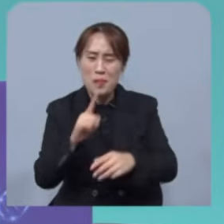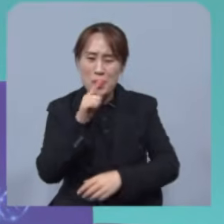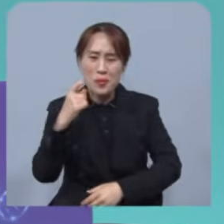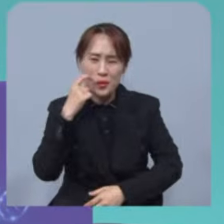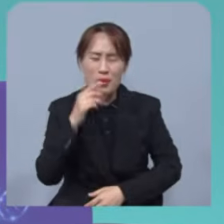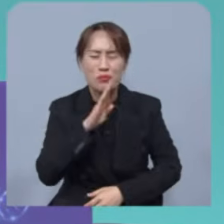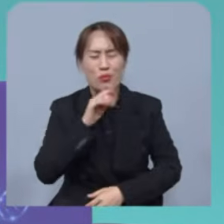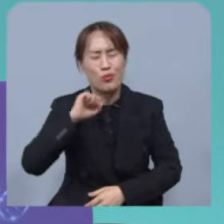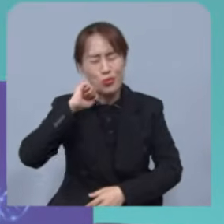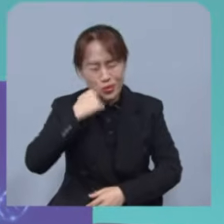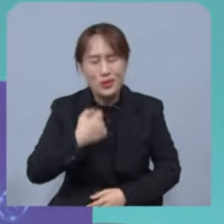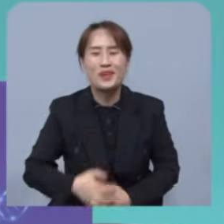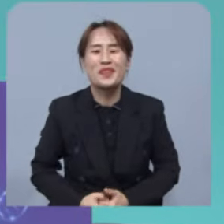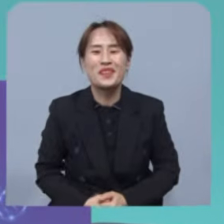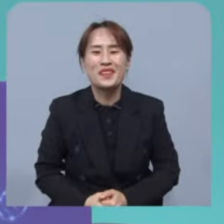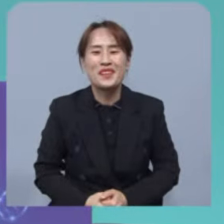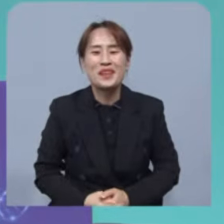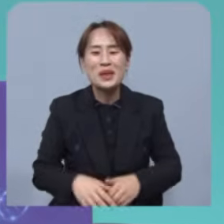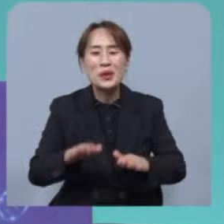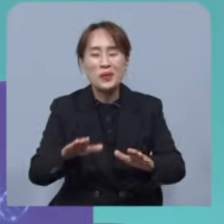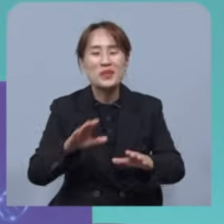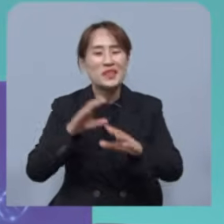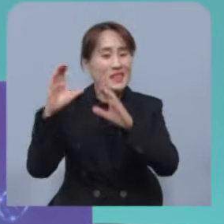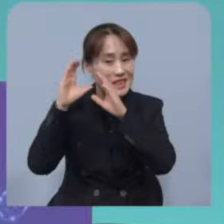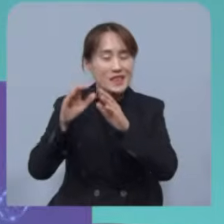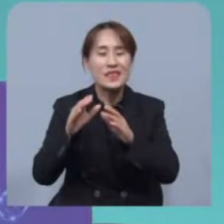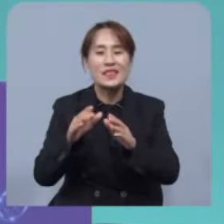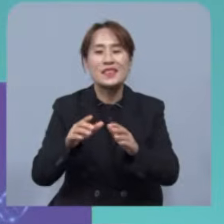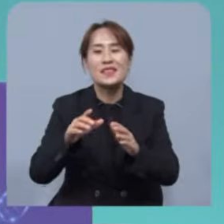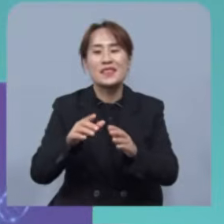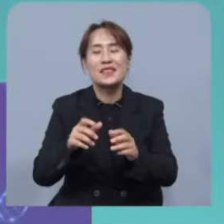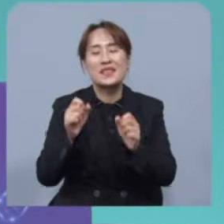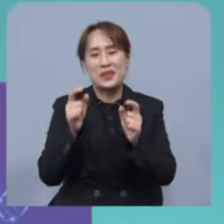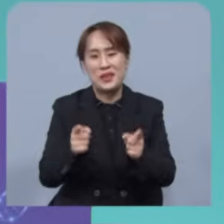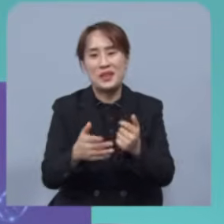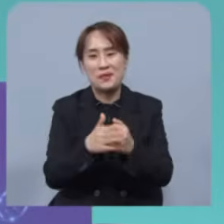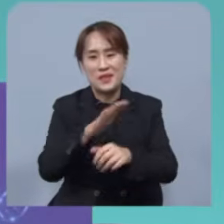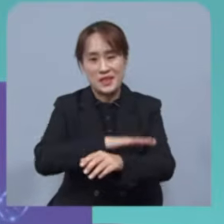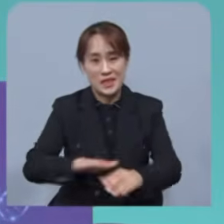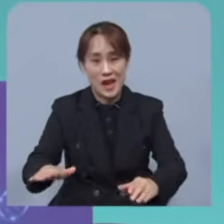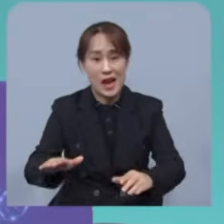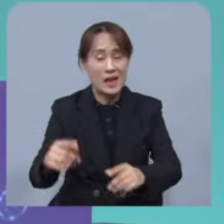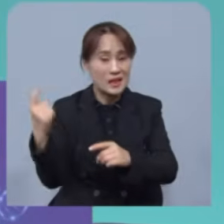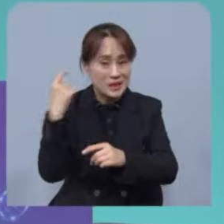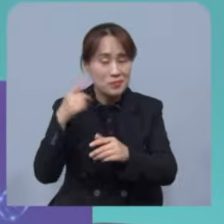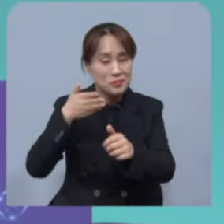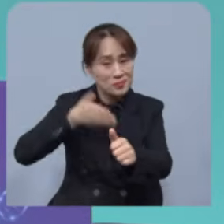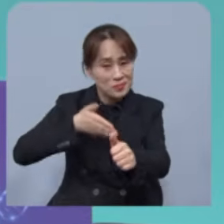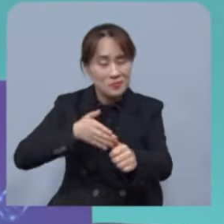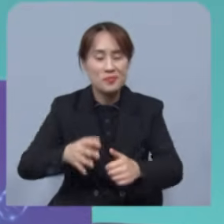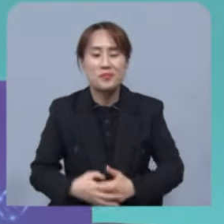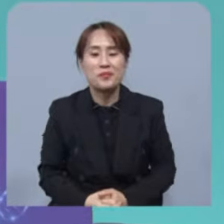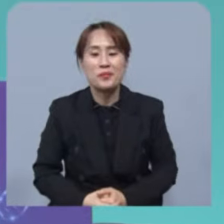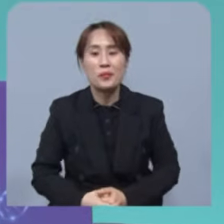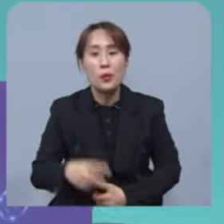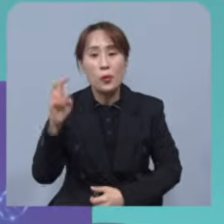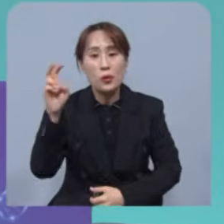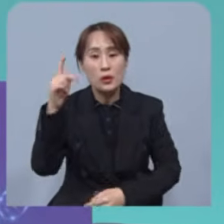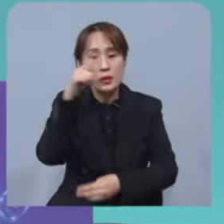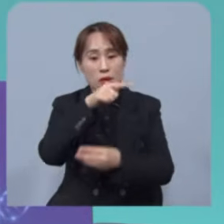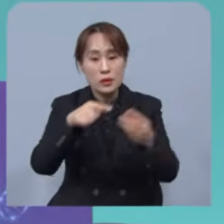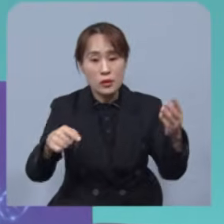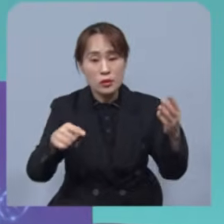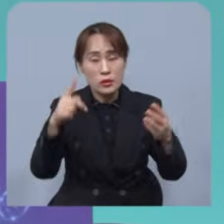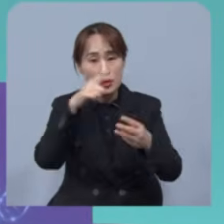되게 어렵거든요. 그래서 오늘은 뭐 듣는 자리니까 같이 잘 들어주십시오. 혹시 여기